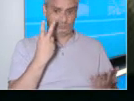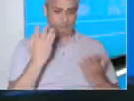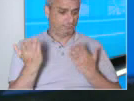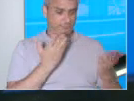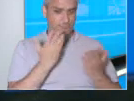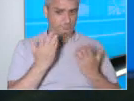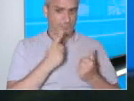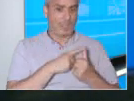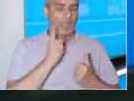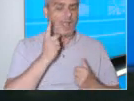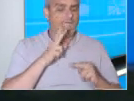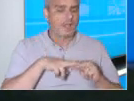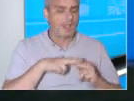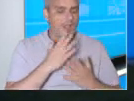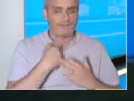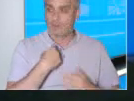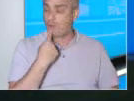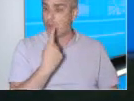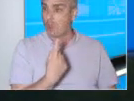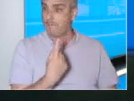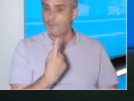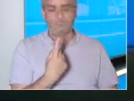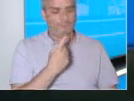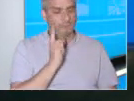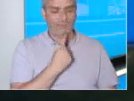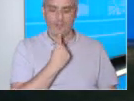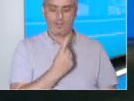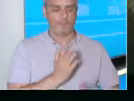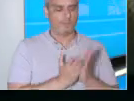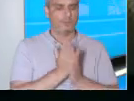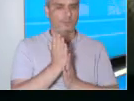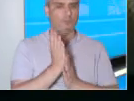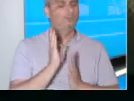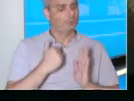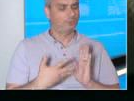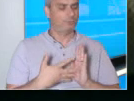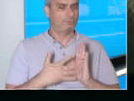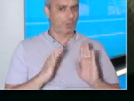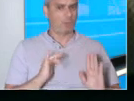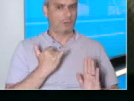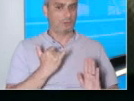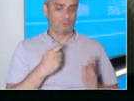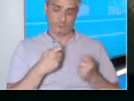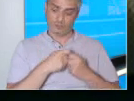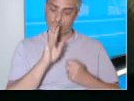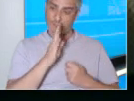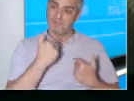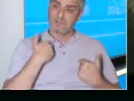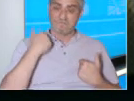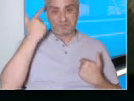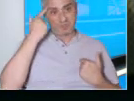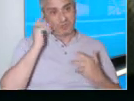שהזכרת. אבל אחרי שאני אומר את הדברים האלה, צריך לומר את זה ביושר. יש ביקורת בעניין נתניהו, אני